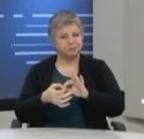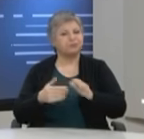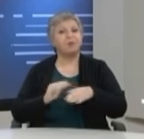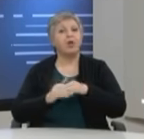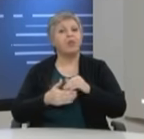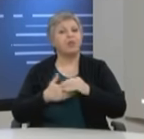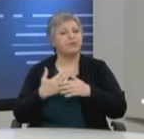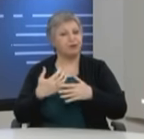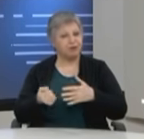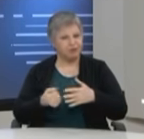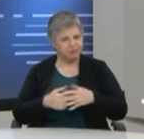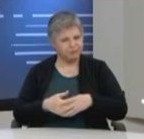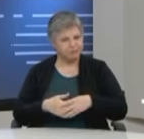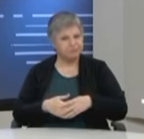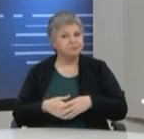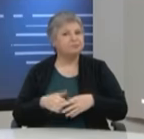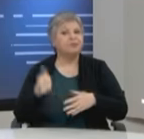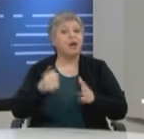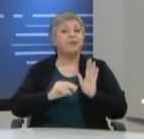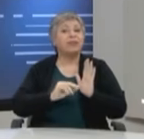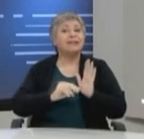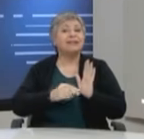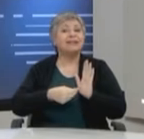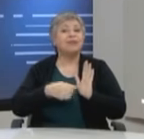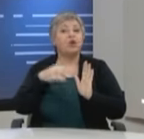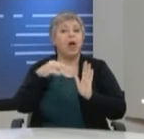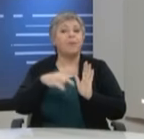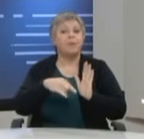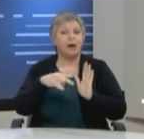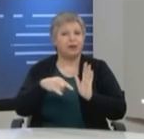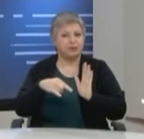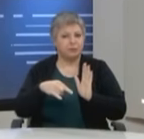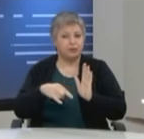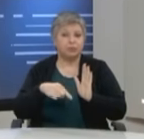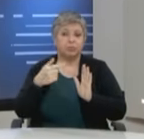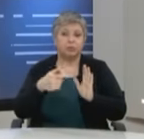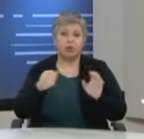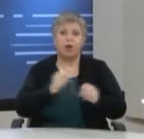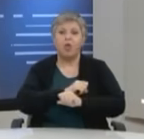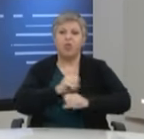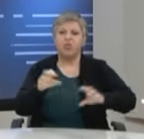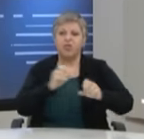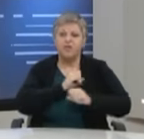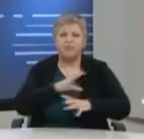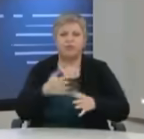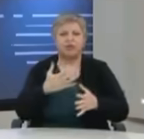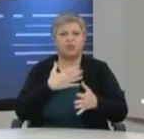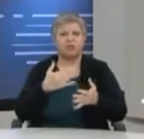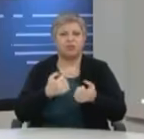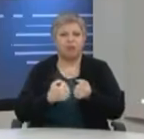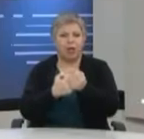Κυρίες και κύριοι συνάδελφοι, η συμφωνία των Πρεσπών, την οποία τόσο διαφημίζεται και με τόσο πάθος